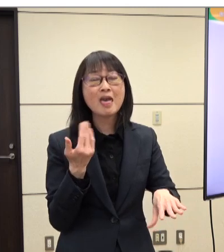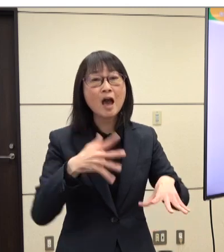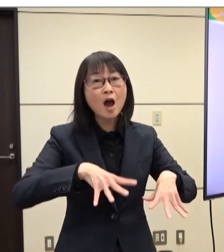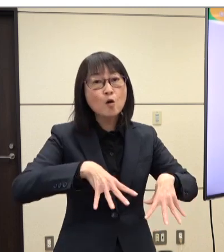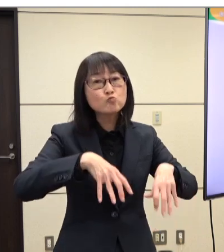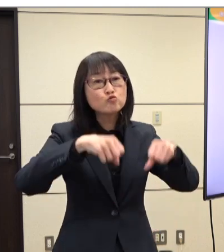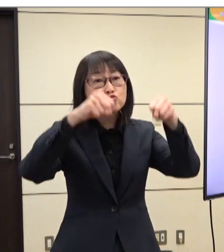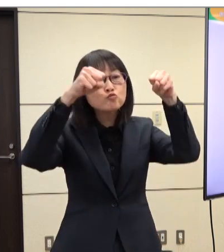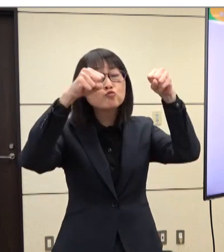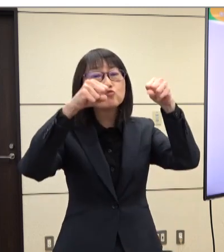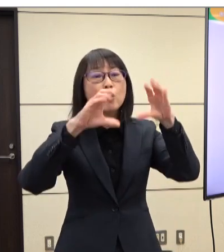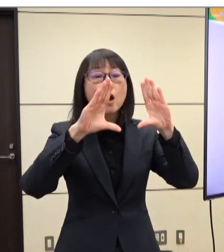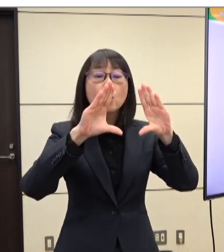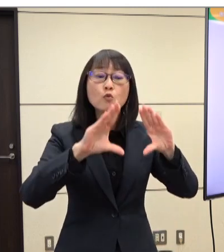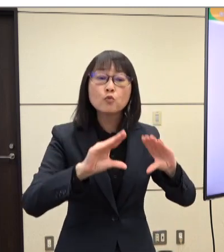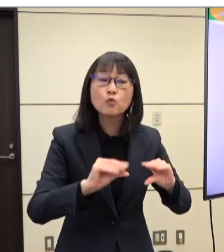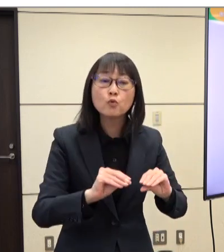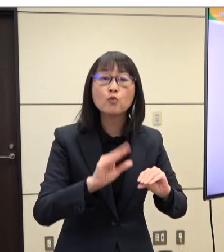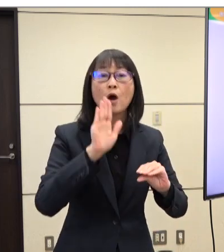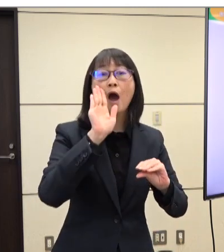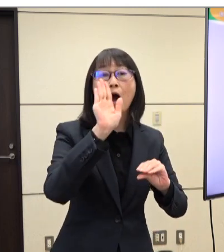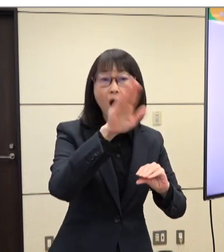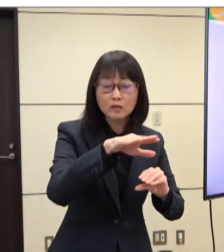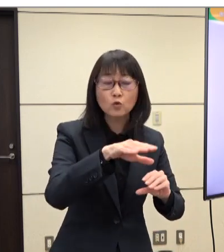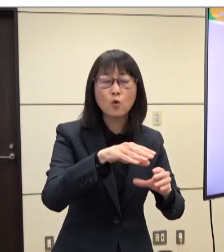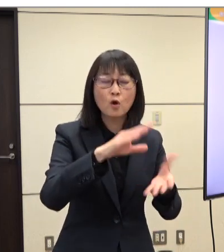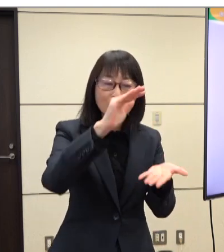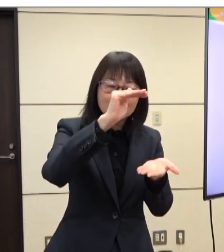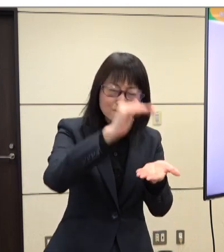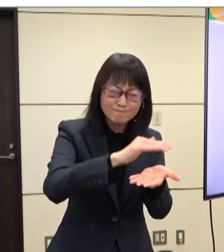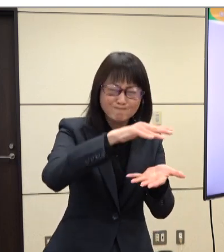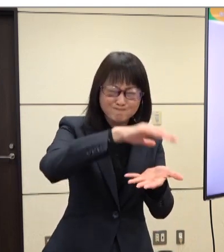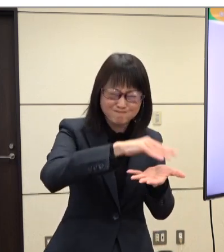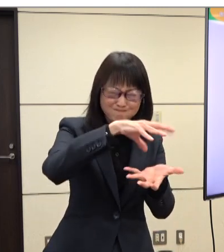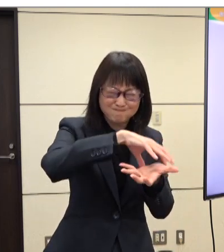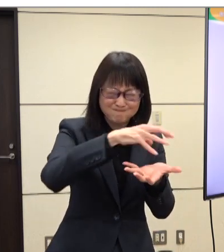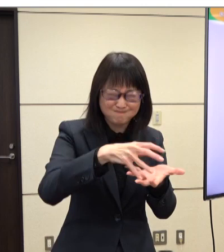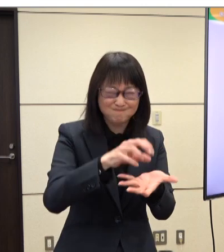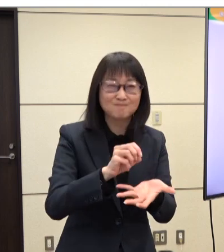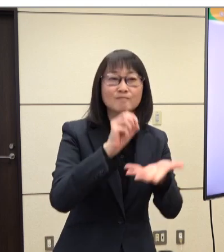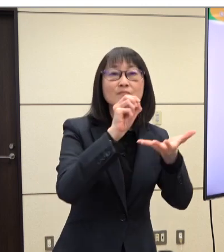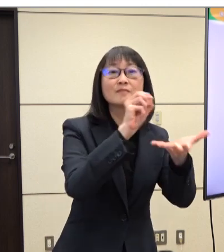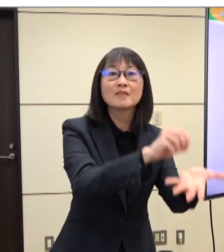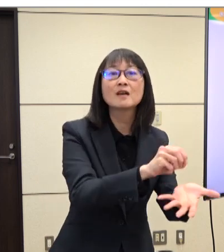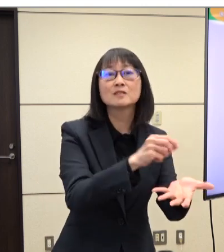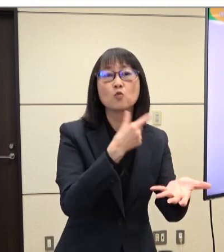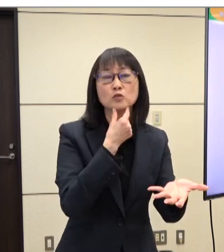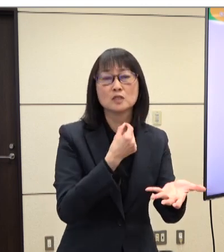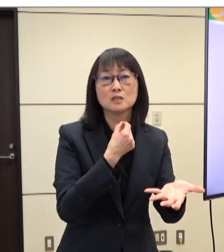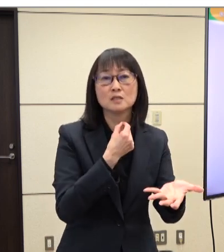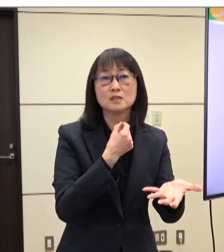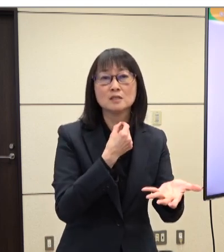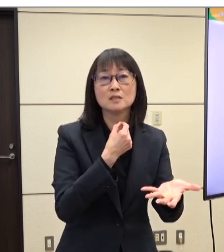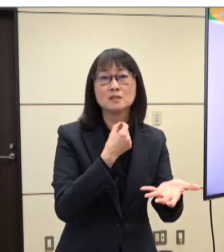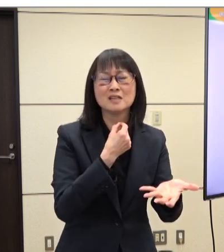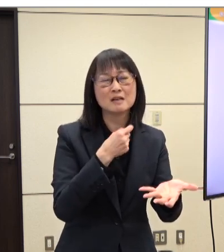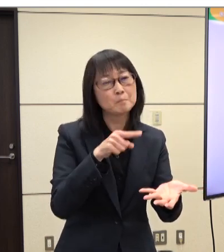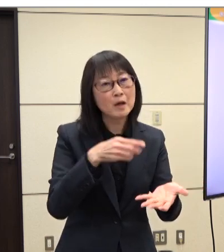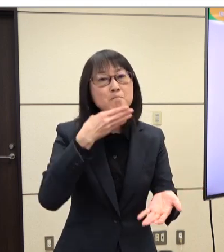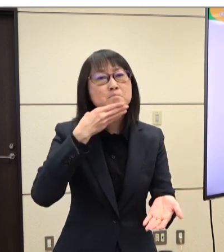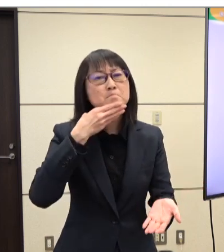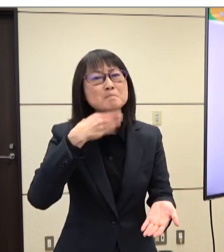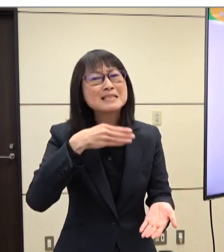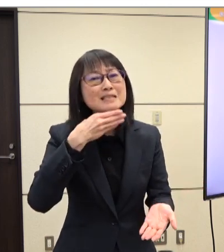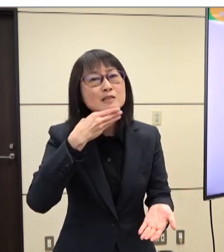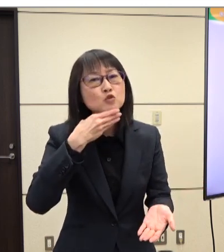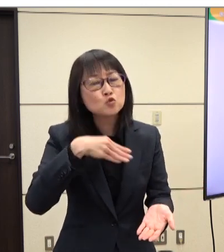る日常的な食事関係のゴミもそうでありまして、その点では水切りといいますかね、乾燥という